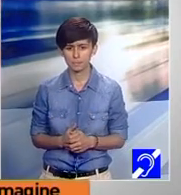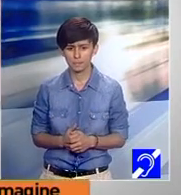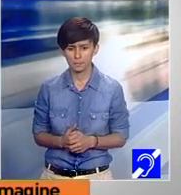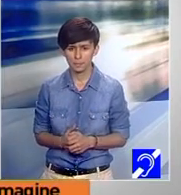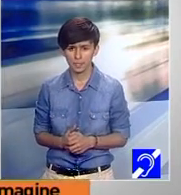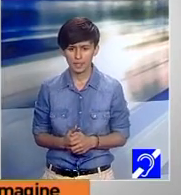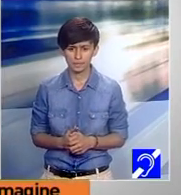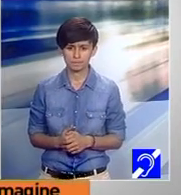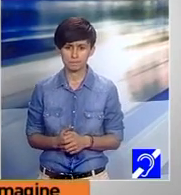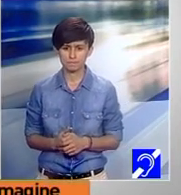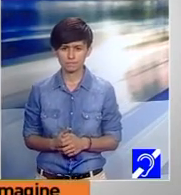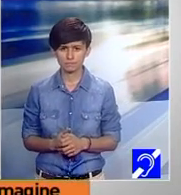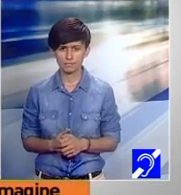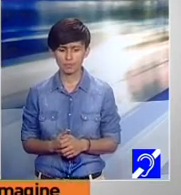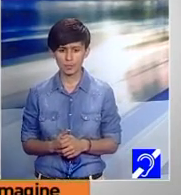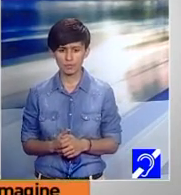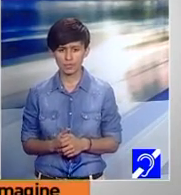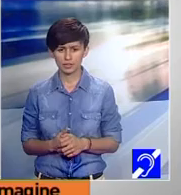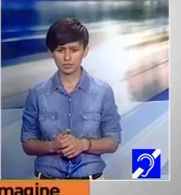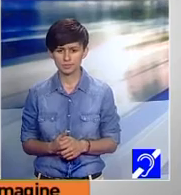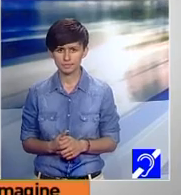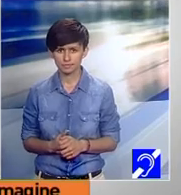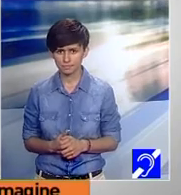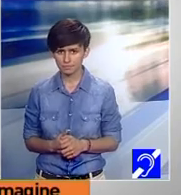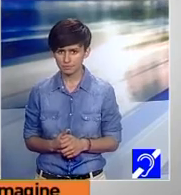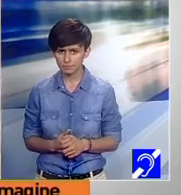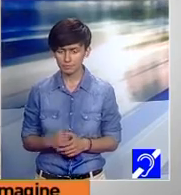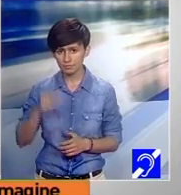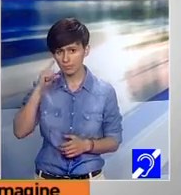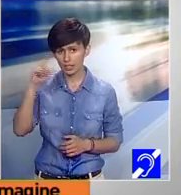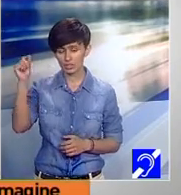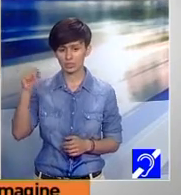cu 5 boli, numai că rezultatul de la